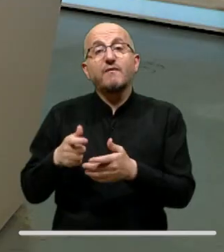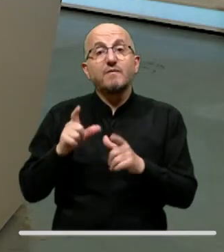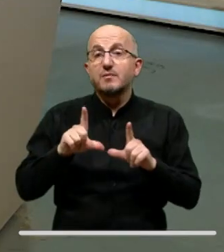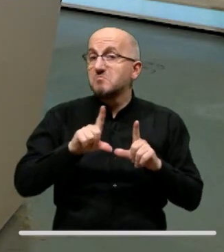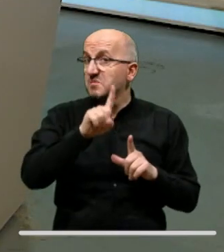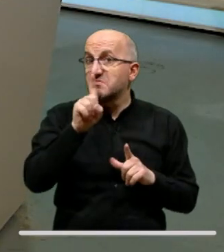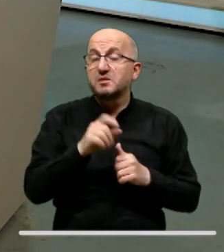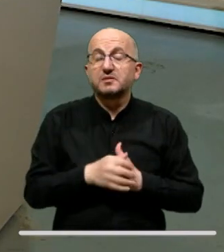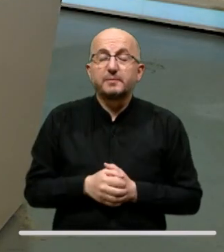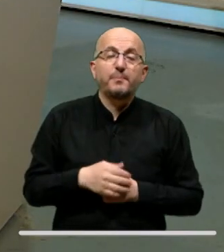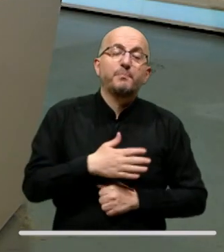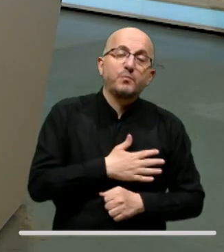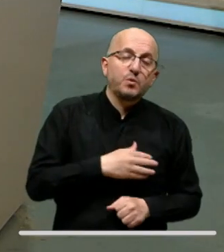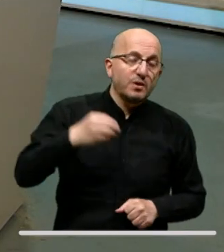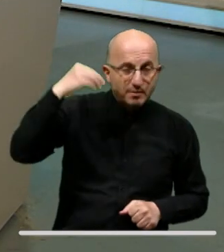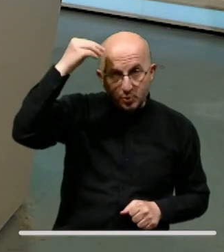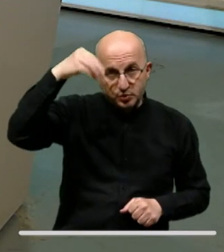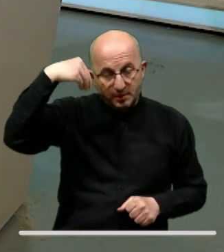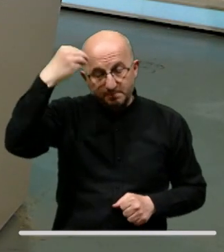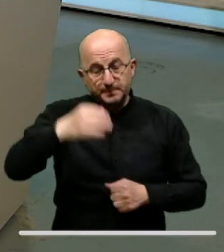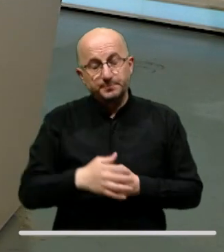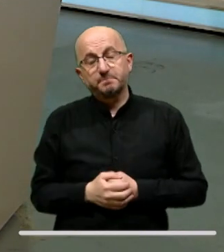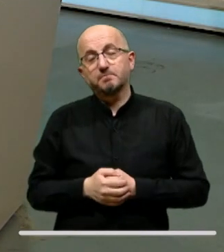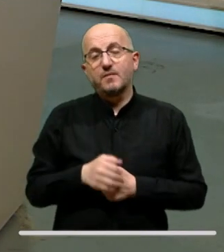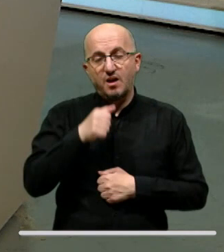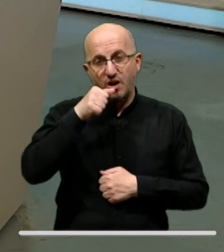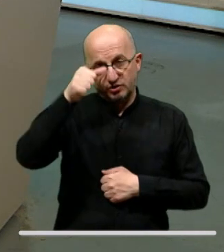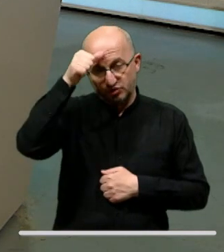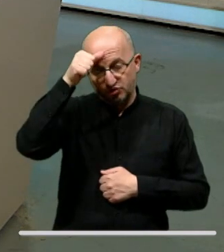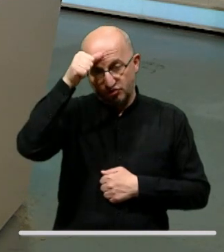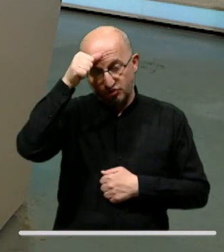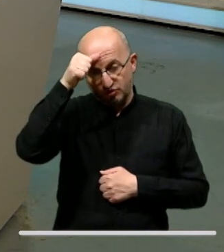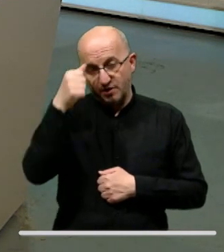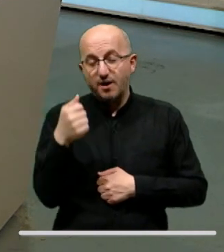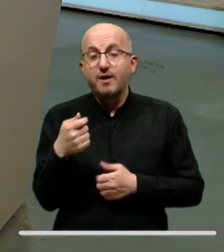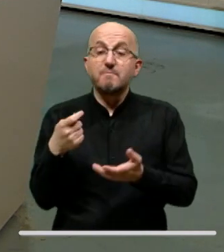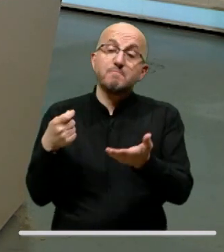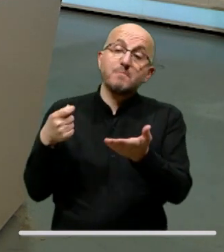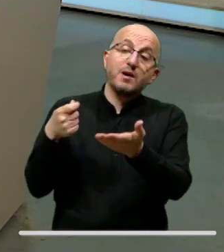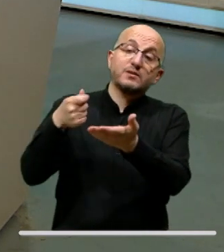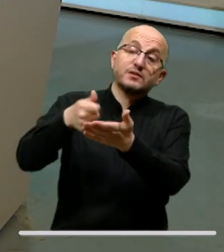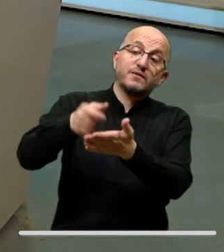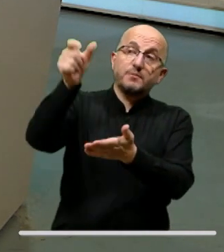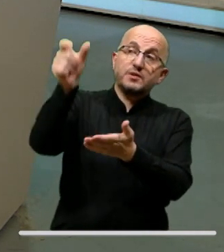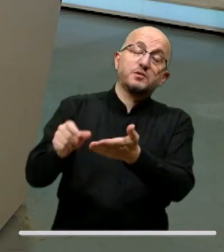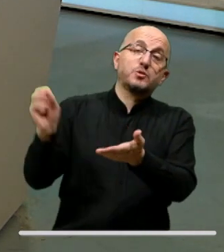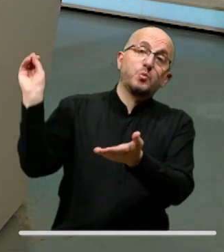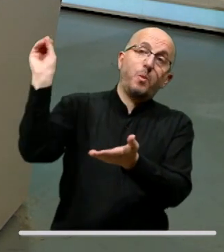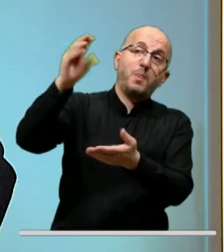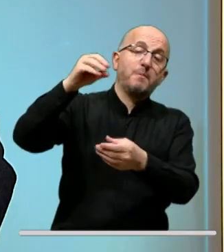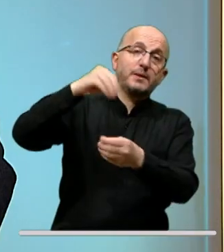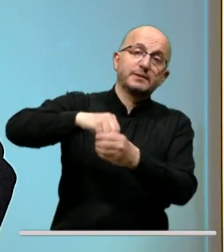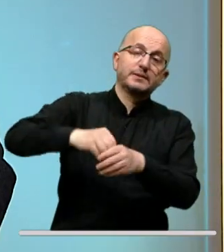mıydı şimdi muhterem hocam Eee hacca Bedel gidebilmek için temel